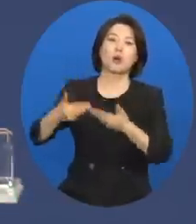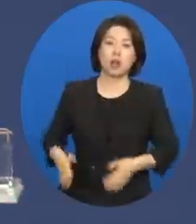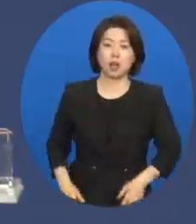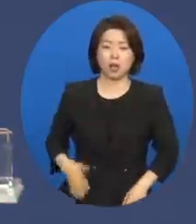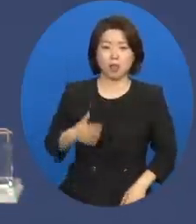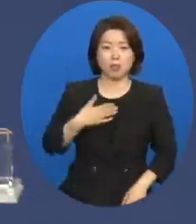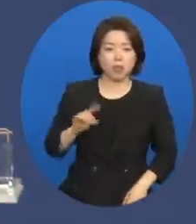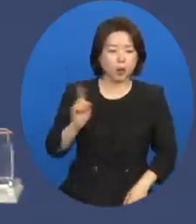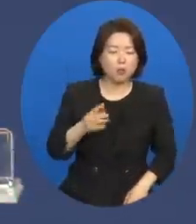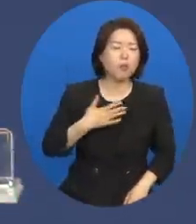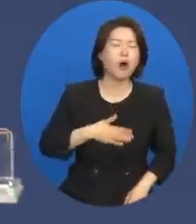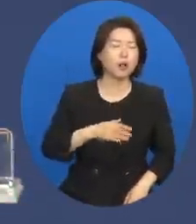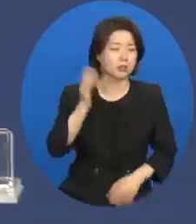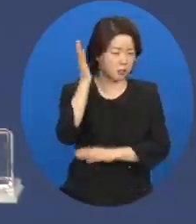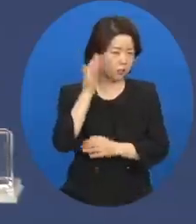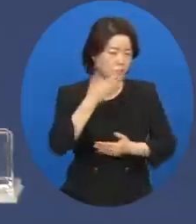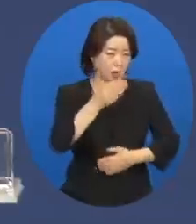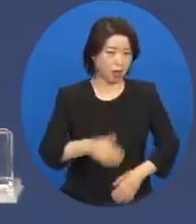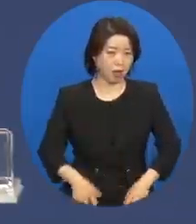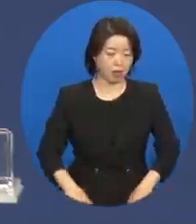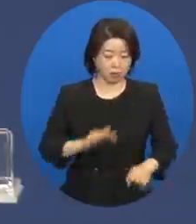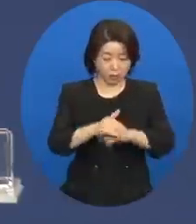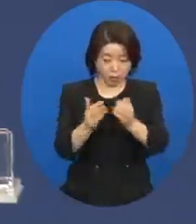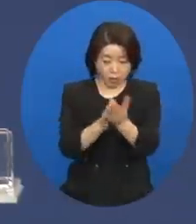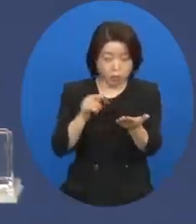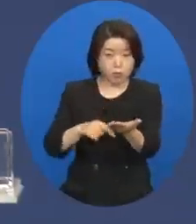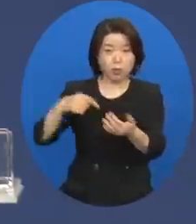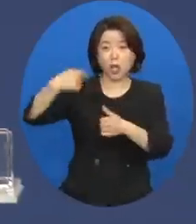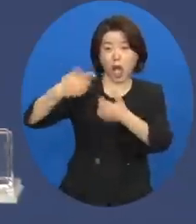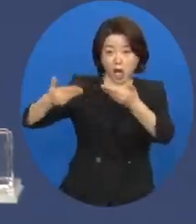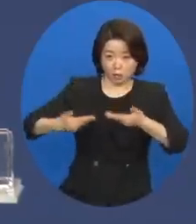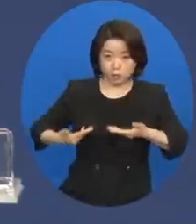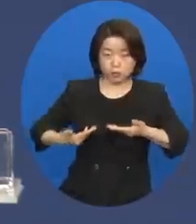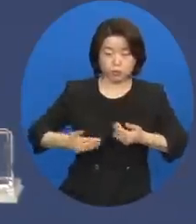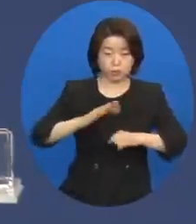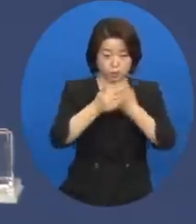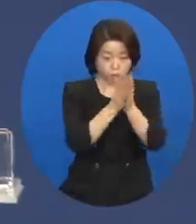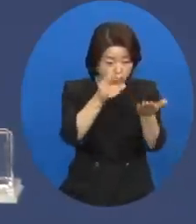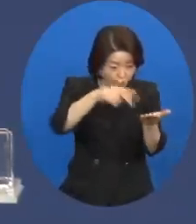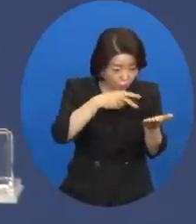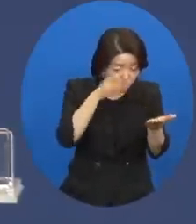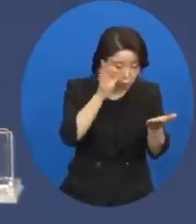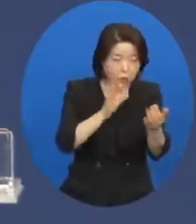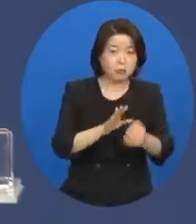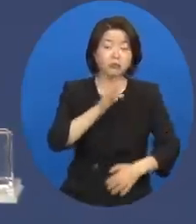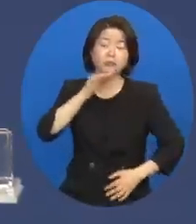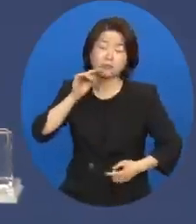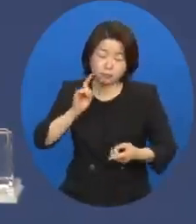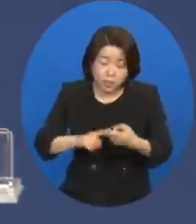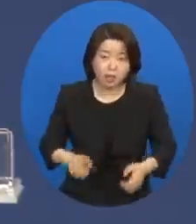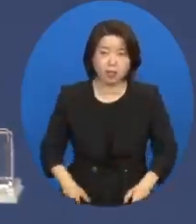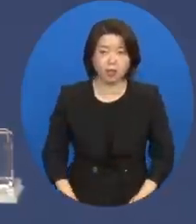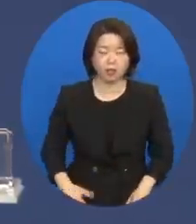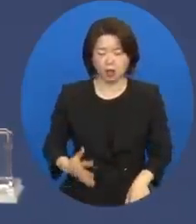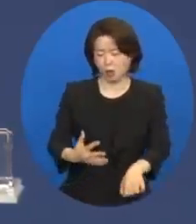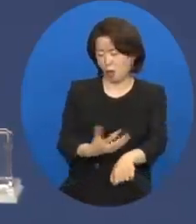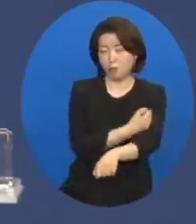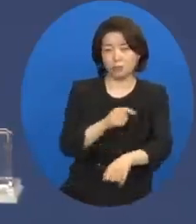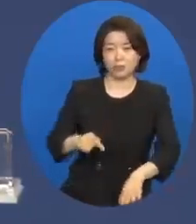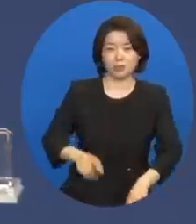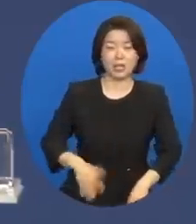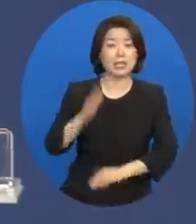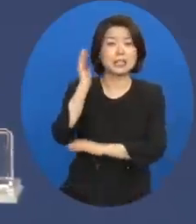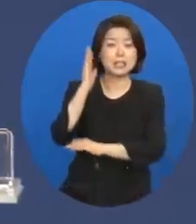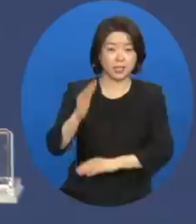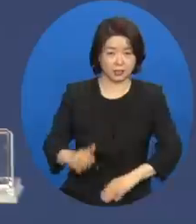뭘 알아서 이거 하겠어요 근데 성경이 가르쳐준 그냥 성경을 읽어만 봐도 너무 당연한 너무 엄청난 이